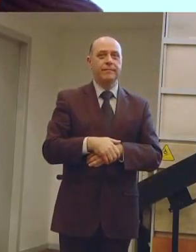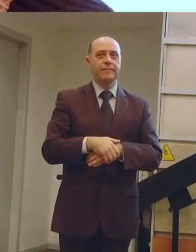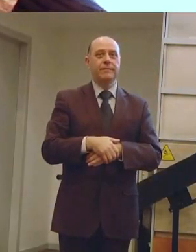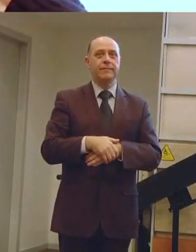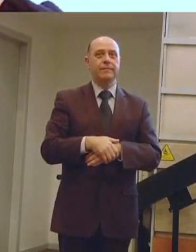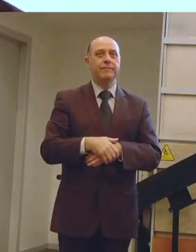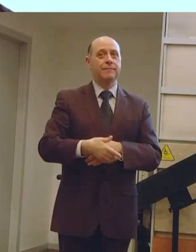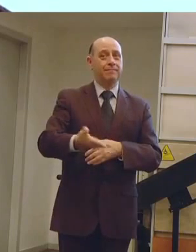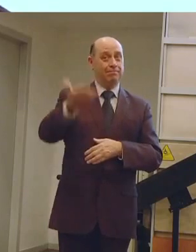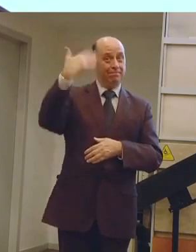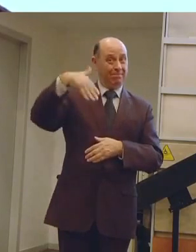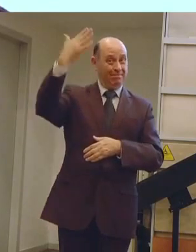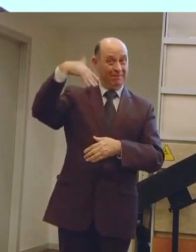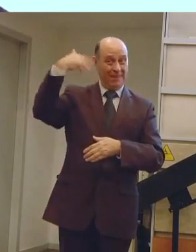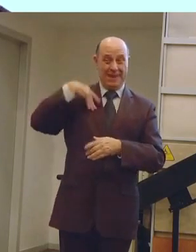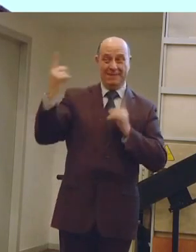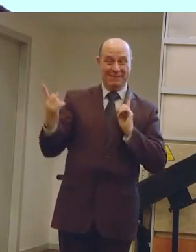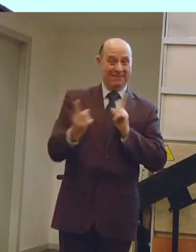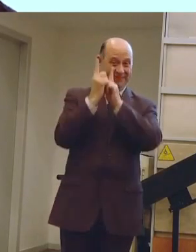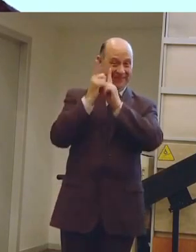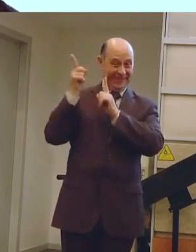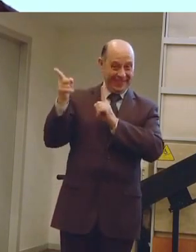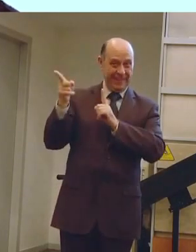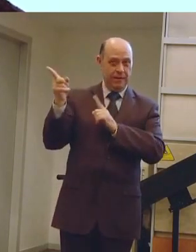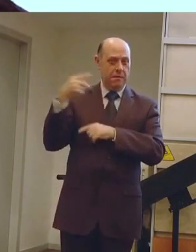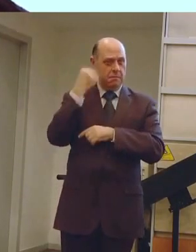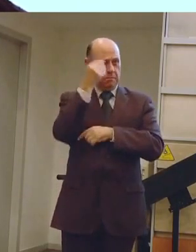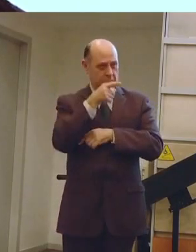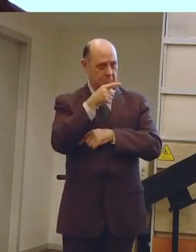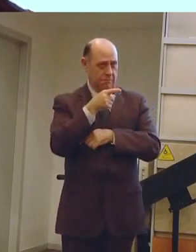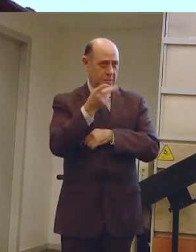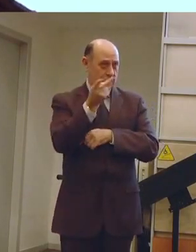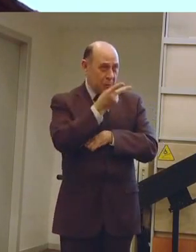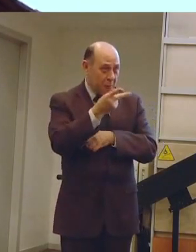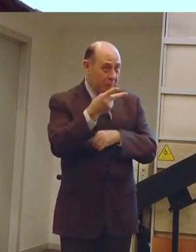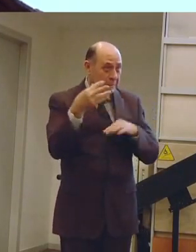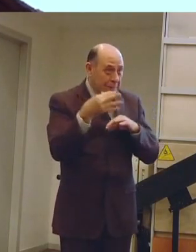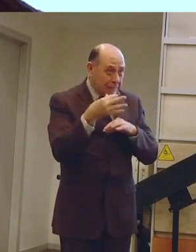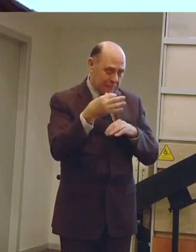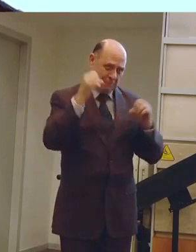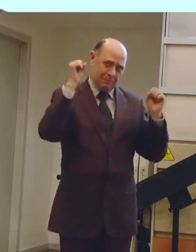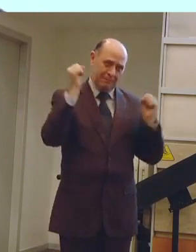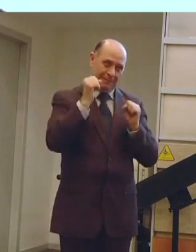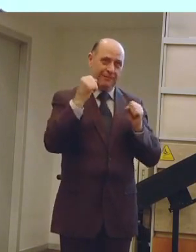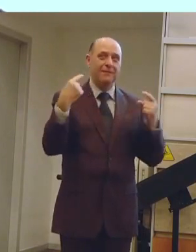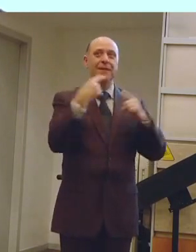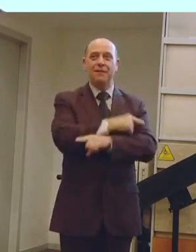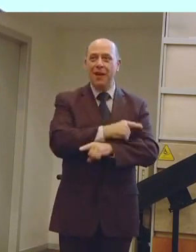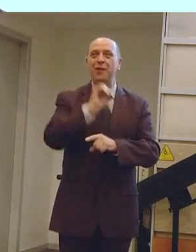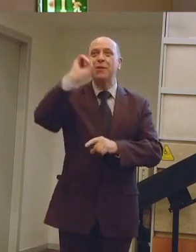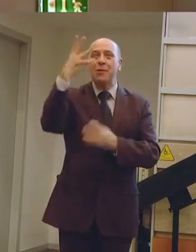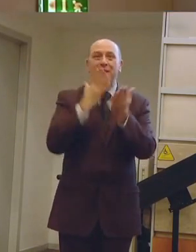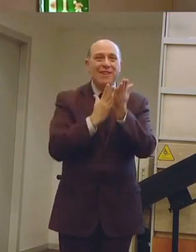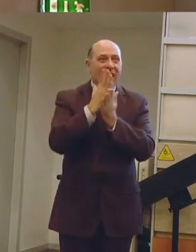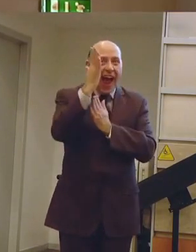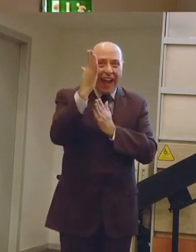chi c'era quando ci siamo conosciuti non avrebbe scommesso nulla su di noi invece Eccoci qui dopo 15